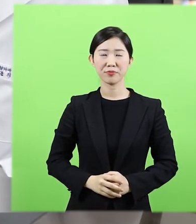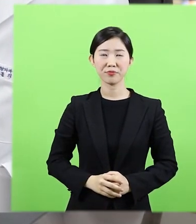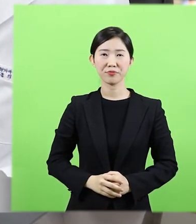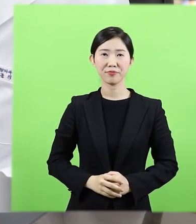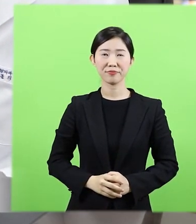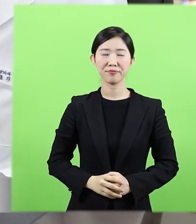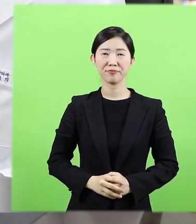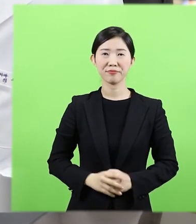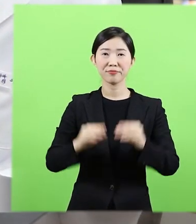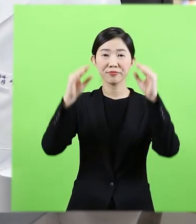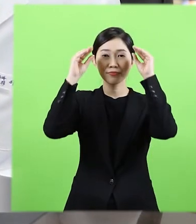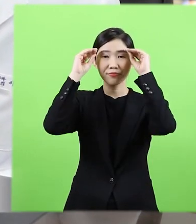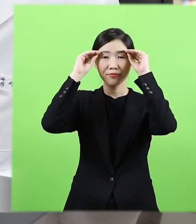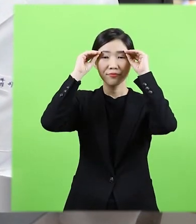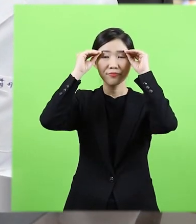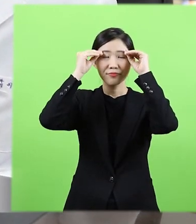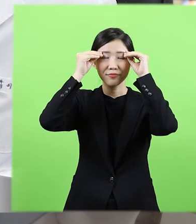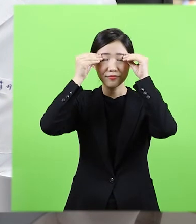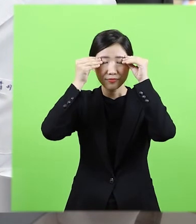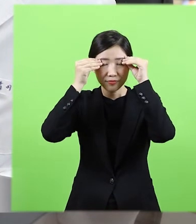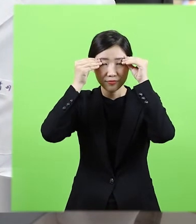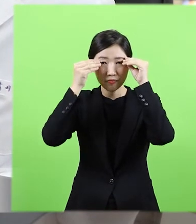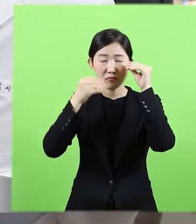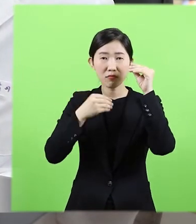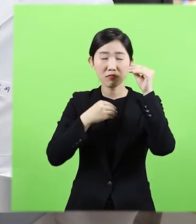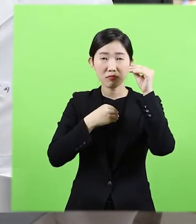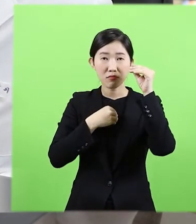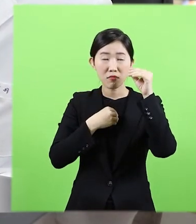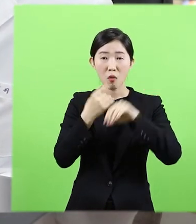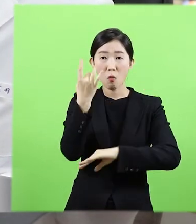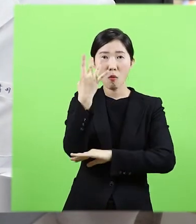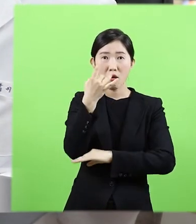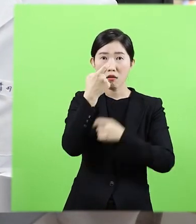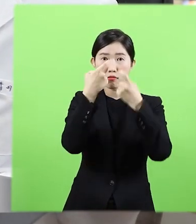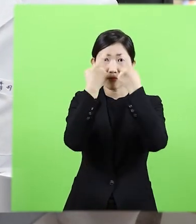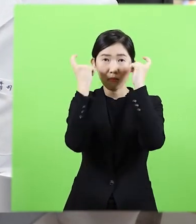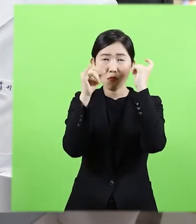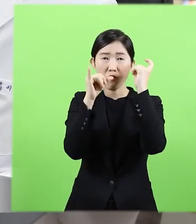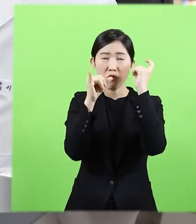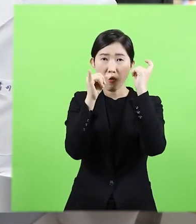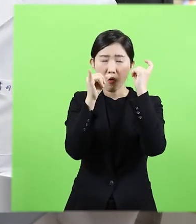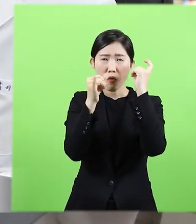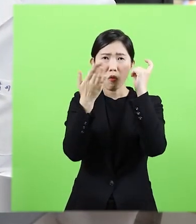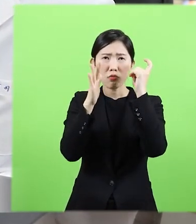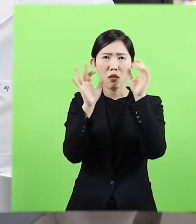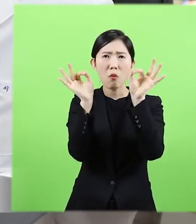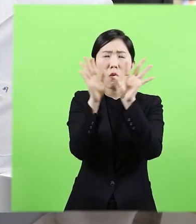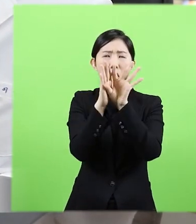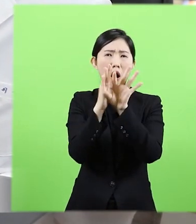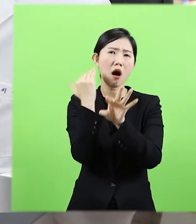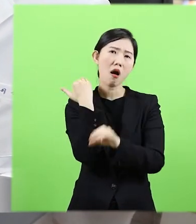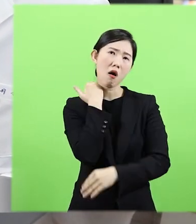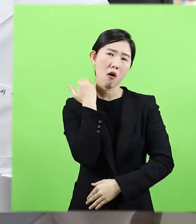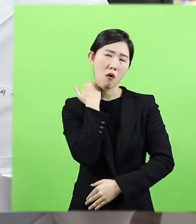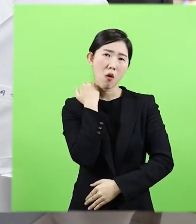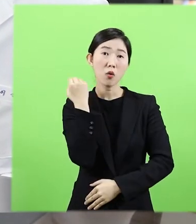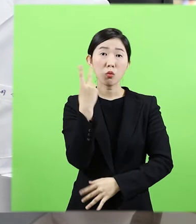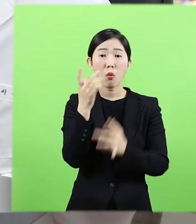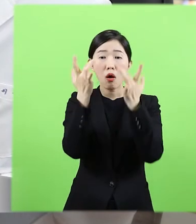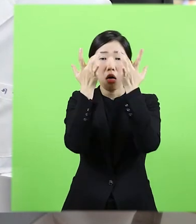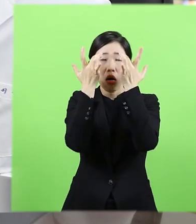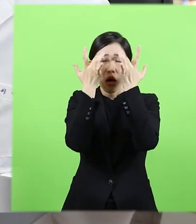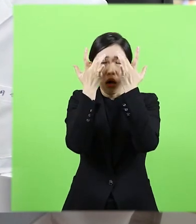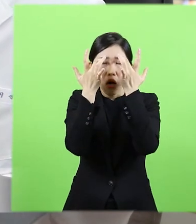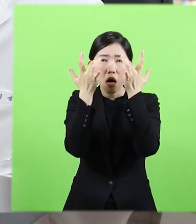환자로 눈꺼풀이 처지고 그래서 자기 쌍꺼풀을 가리면서 동시에